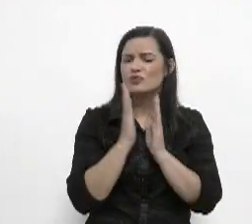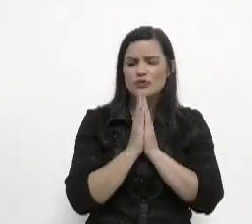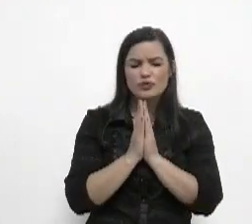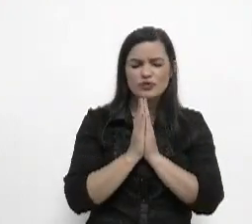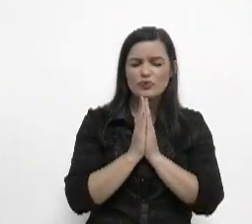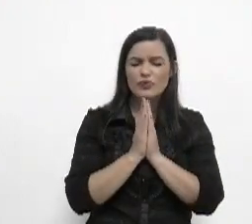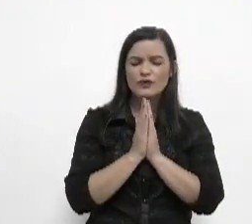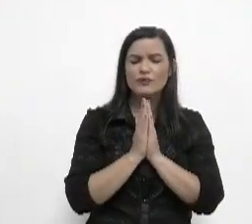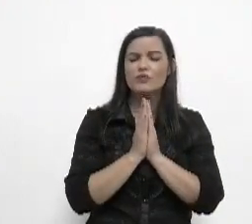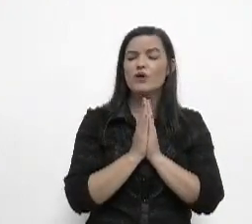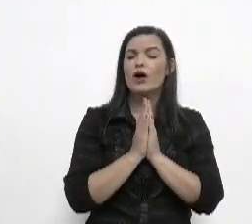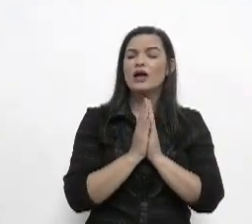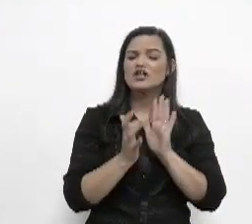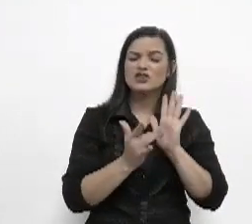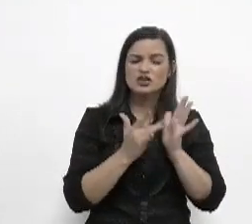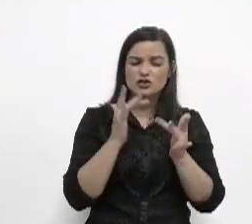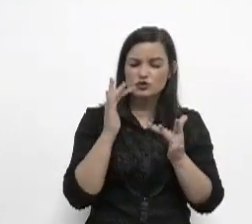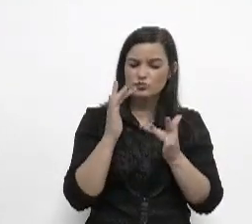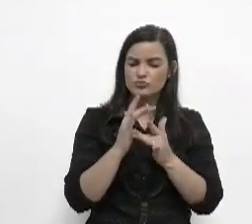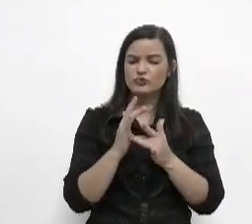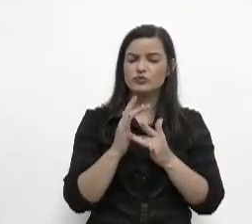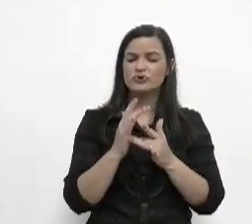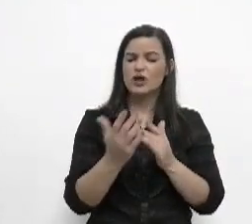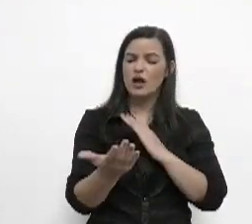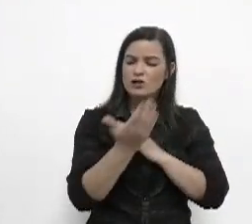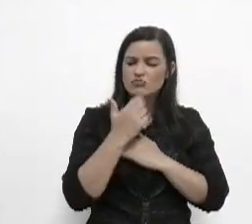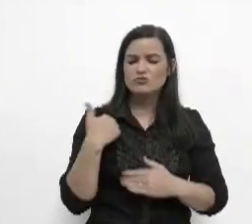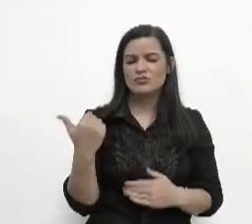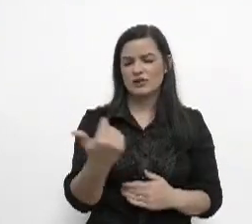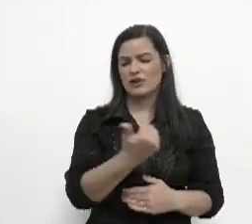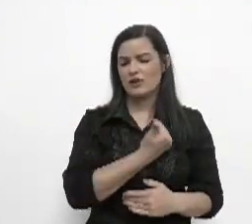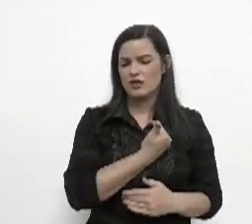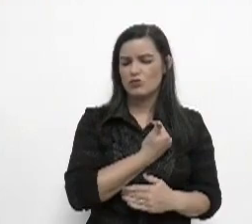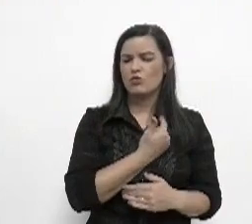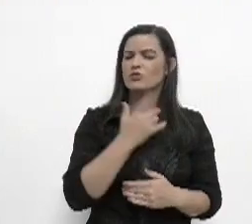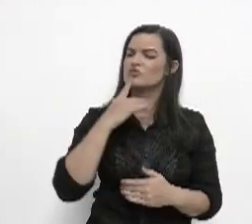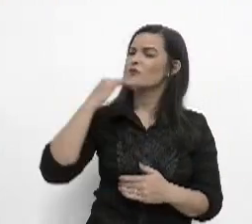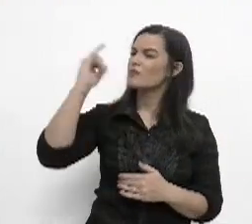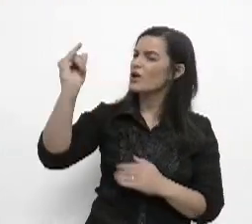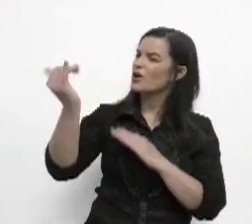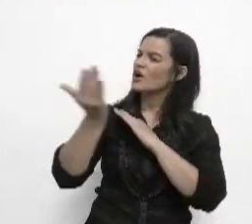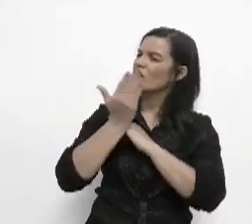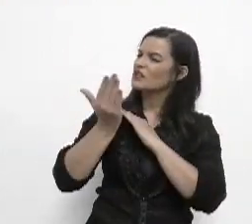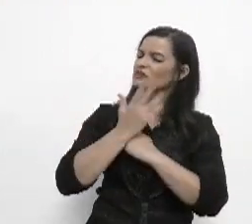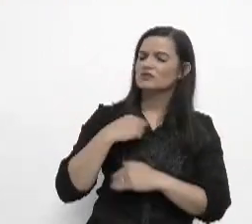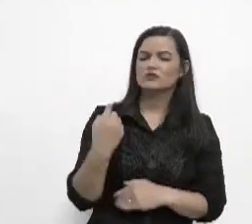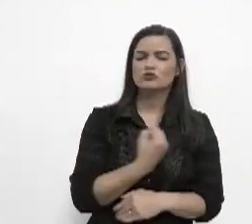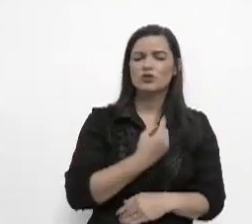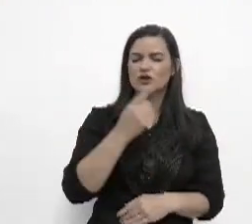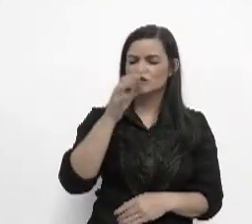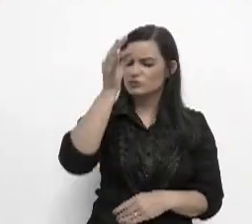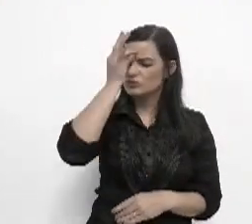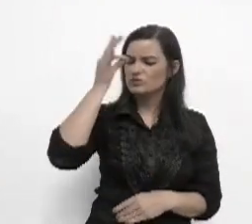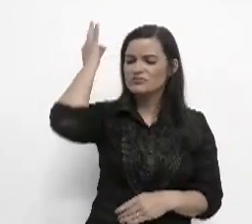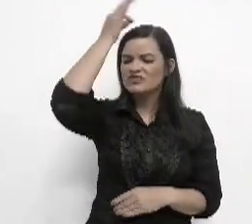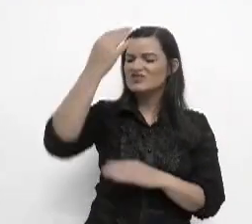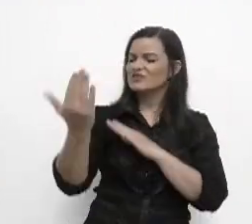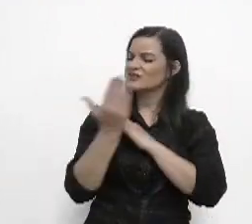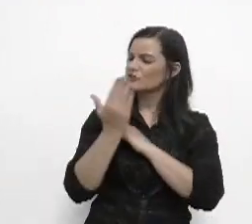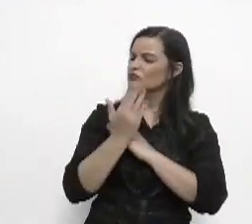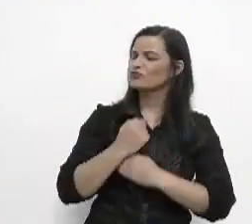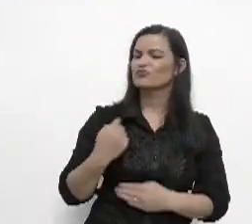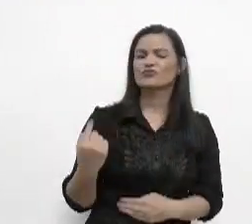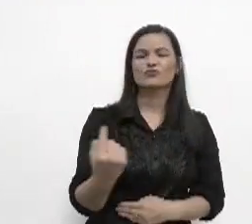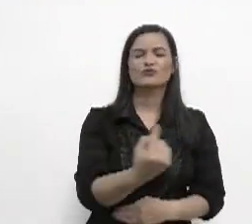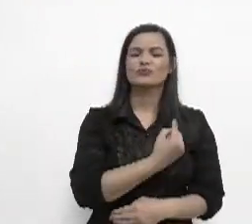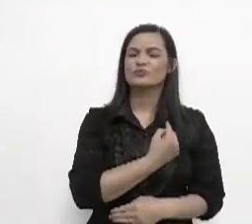오 하나님이여 주의 영으로 충만하게 하시고 은혜 충만 귀한 밤이 되게 하여 주시기를 간절히 빌고 원합니다.